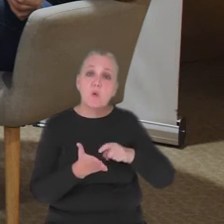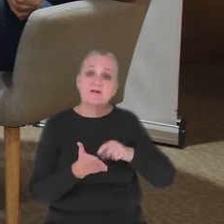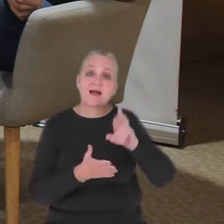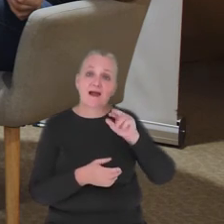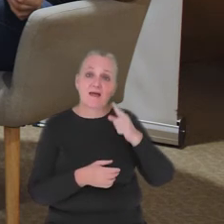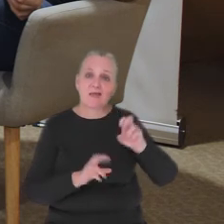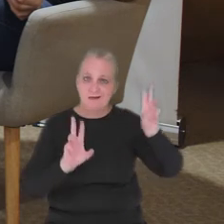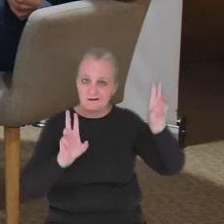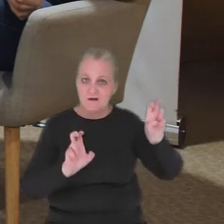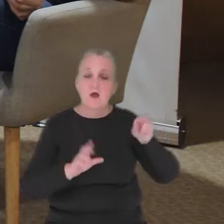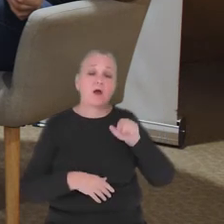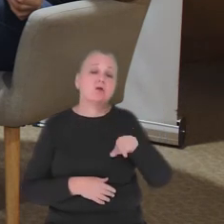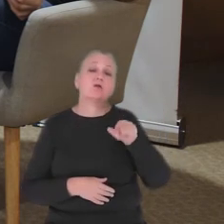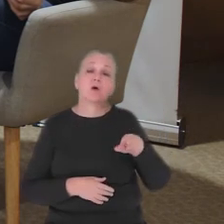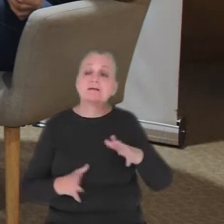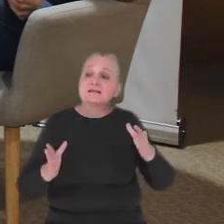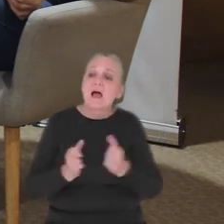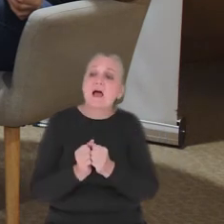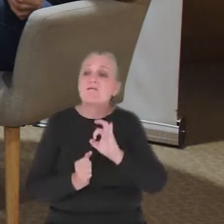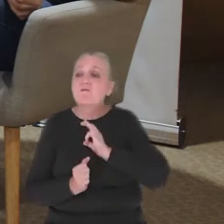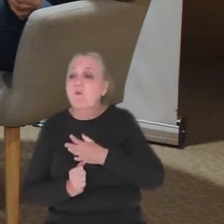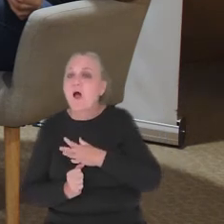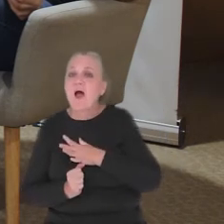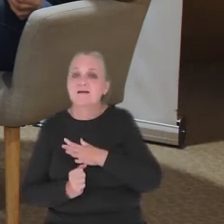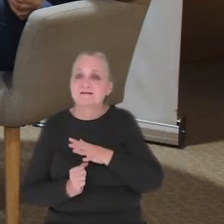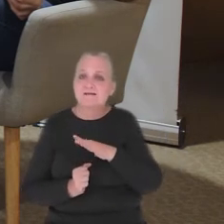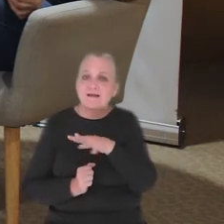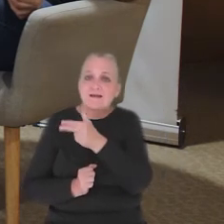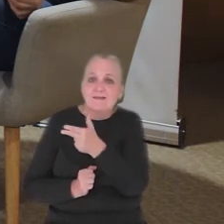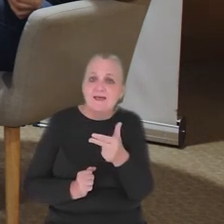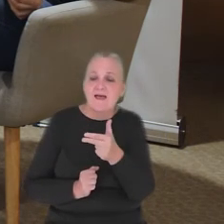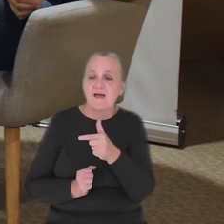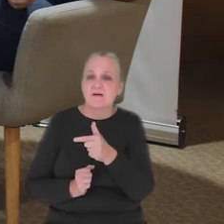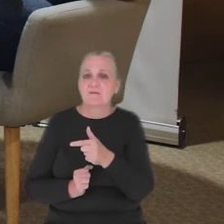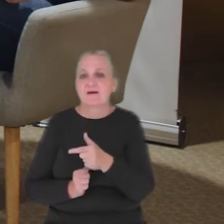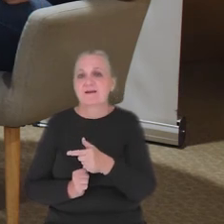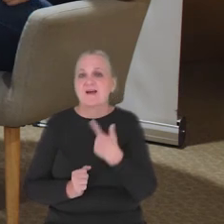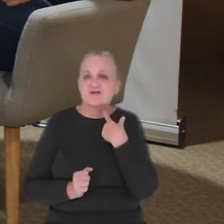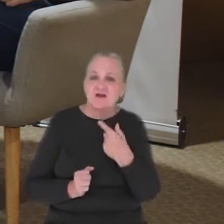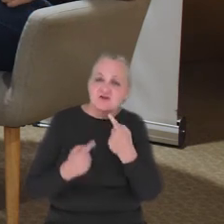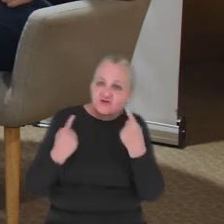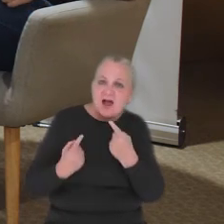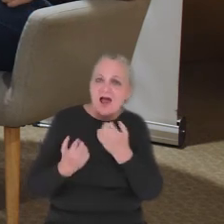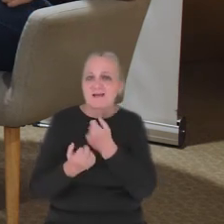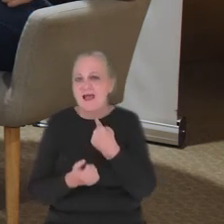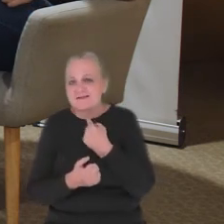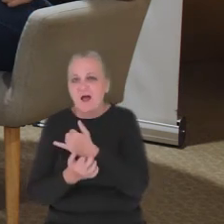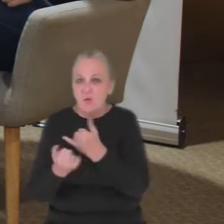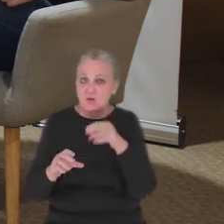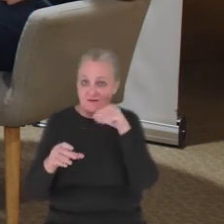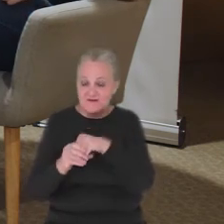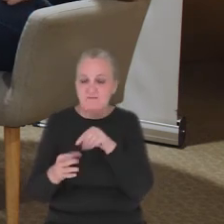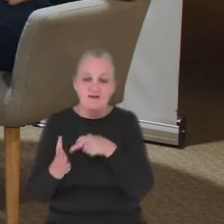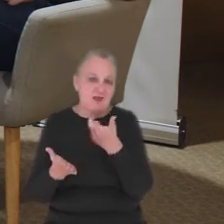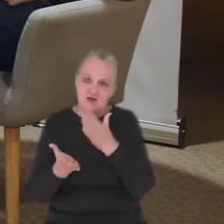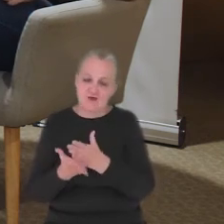chodzi, żeby stworzyć sobie własną niszę, w której będzie się rzucać głupie dowcipy. Z całym szacunkiem dla chłopaków głupie dowcipy są super. Zaraz przyjdą, co